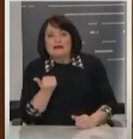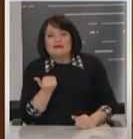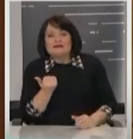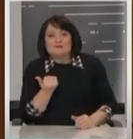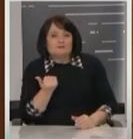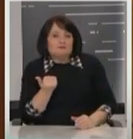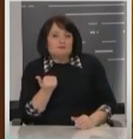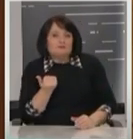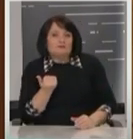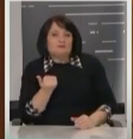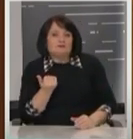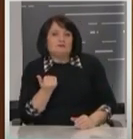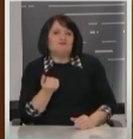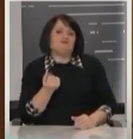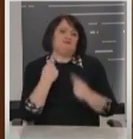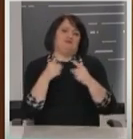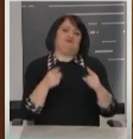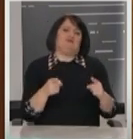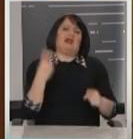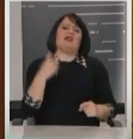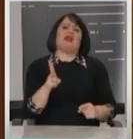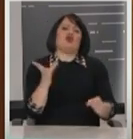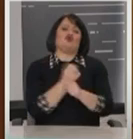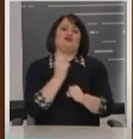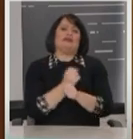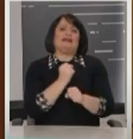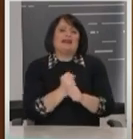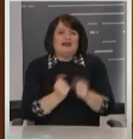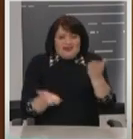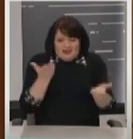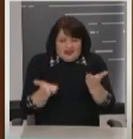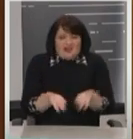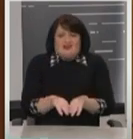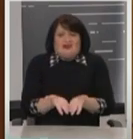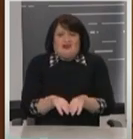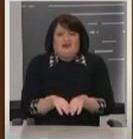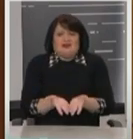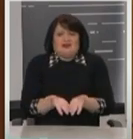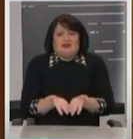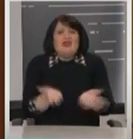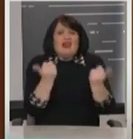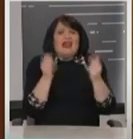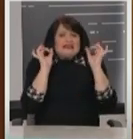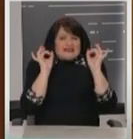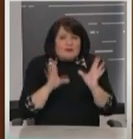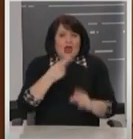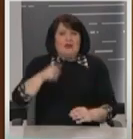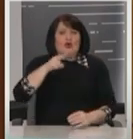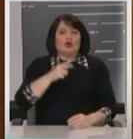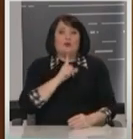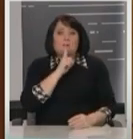μόνο, συγκρίνετε τα δικά σας κατορθώματα, αλλά τι να συγκρίνετε, αλήθεια. Δεν είχατε τίποτα να πείτε για τα